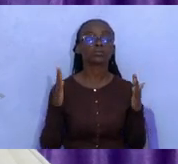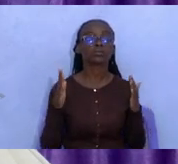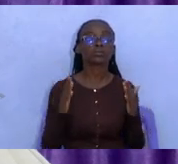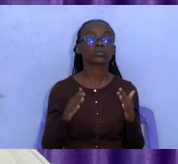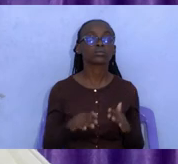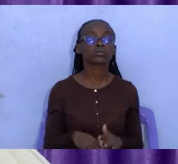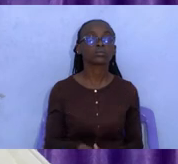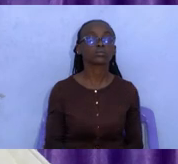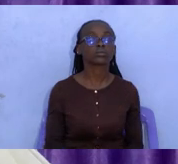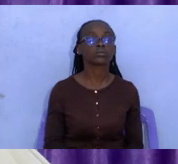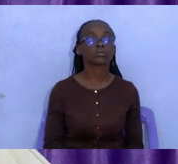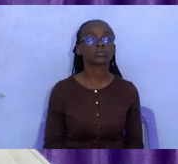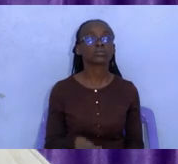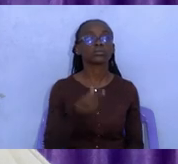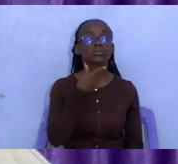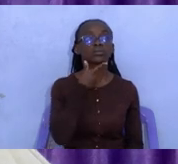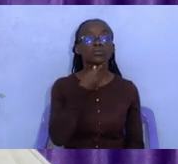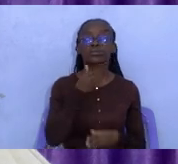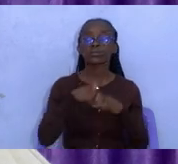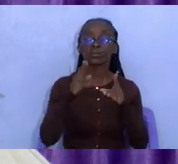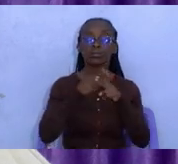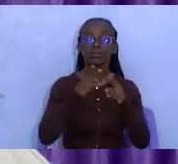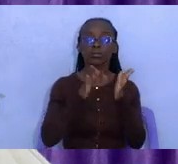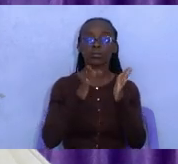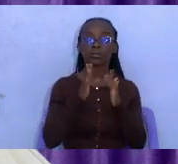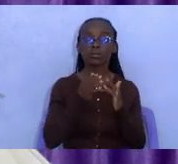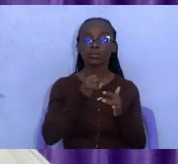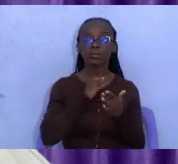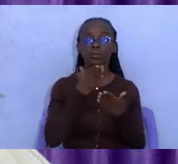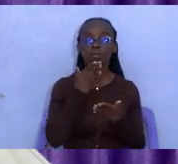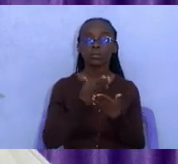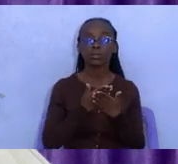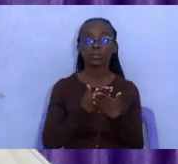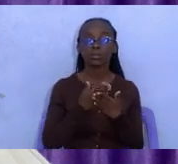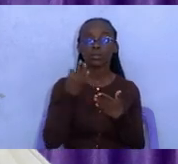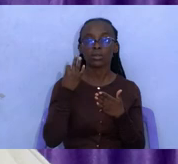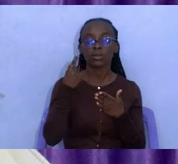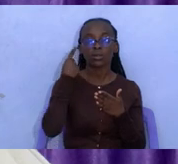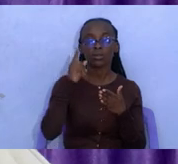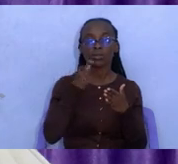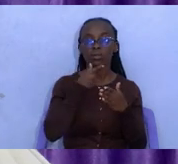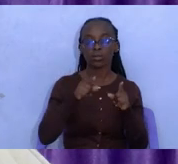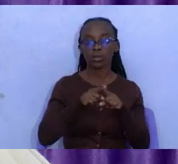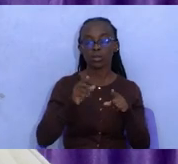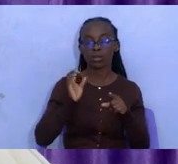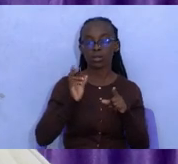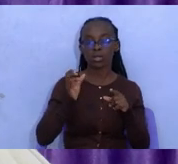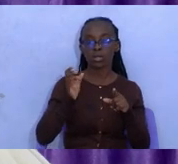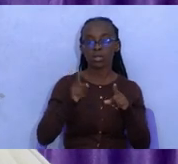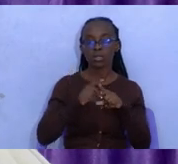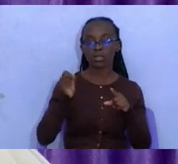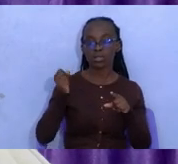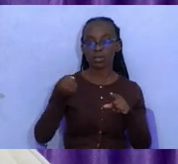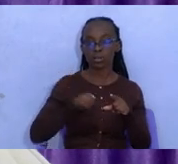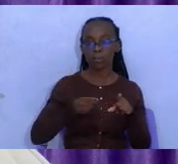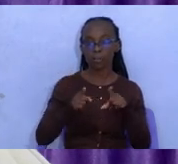Nataka nikuombe. Baba, kwa jina la Yesu ninakushukuru kwa sababu ya hawa dada zetu na ndugu zetu ambao wamekuwa wanateswa kwa mikono